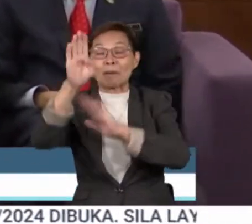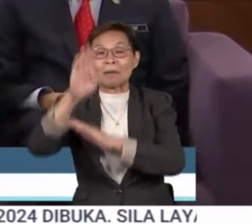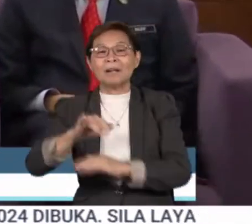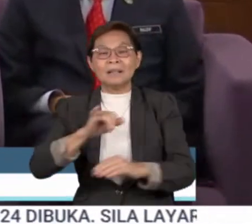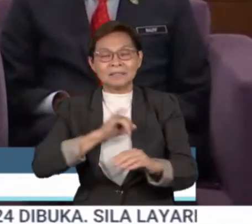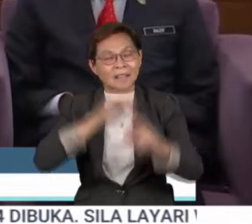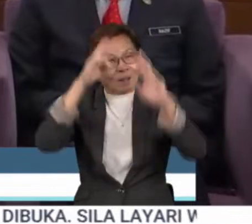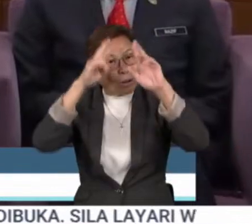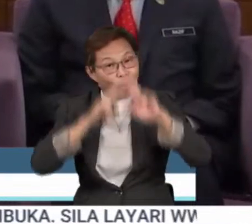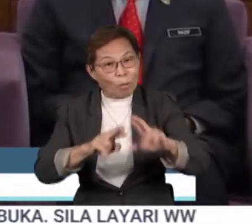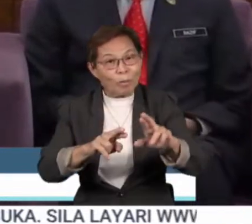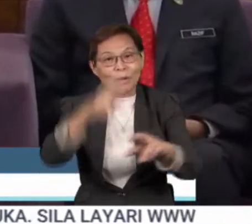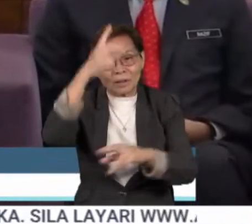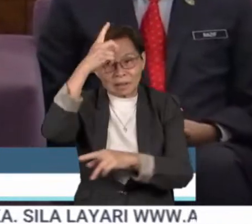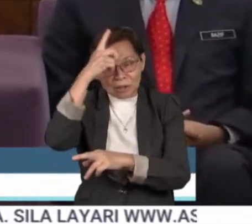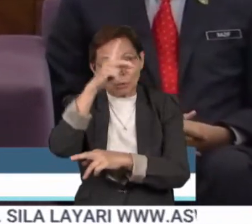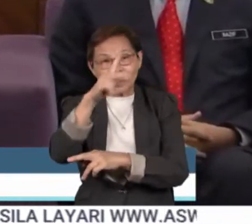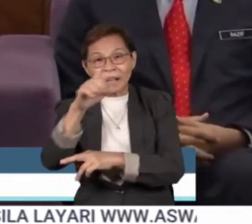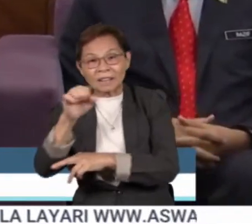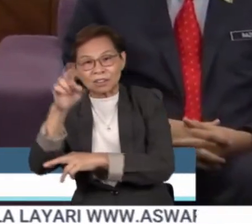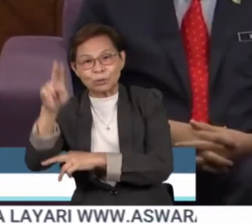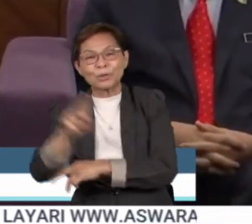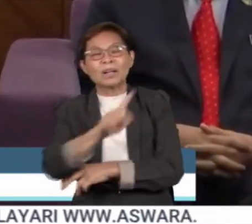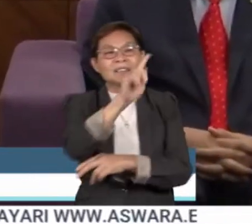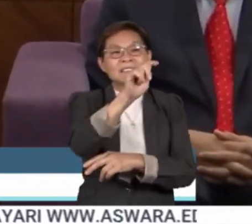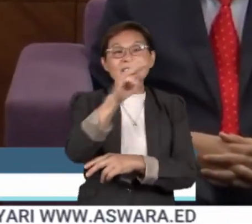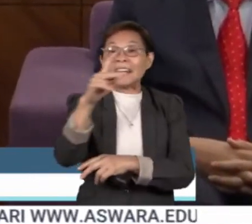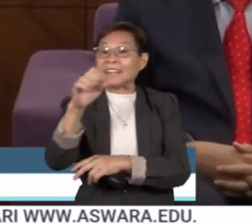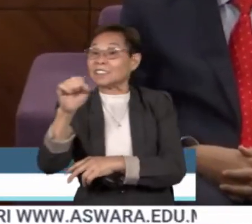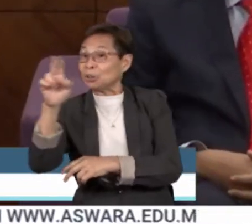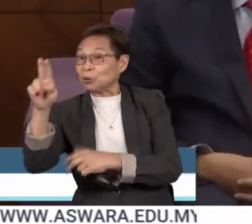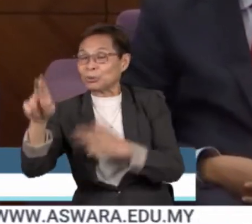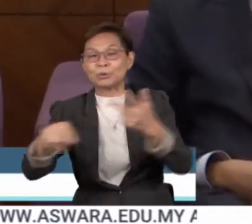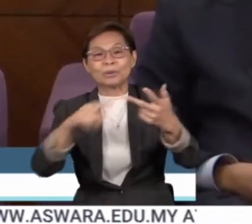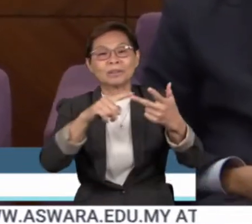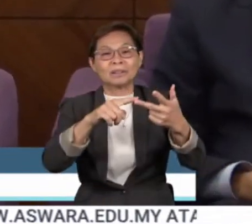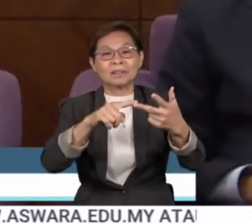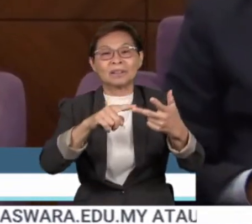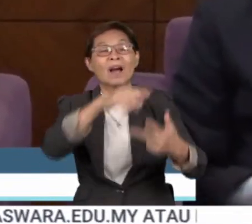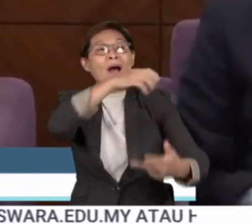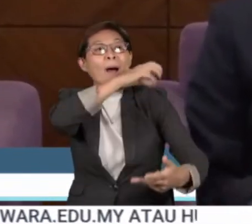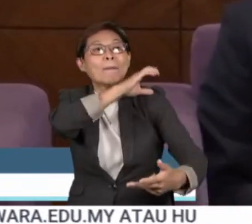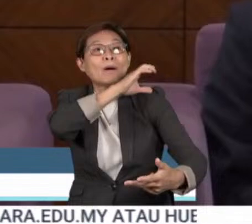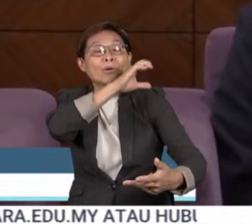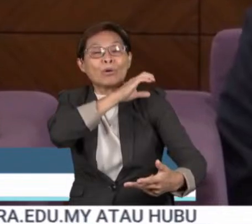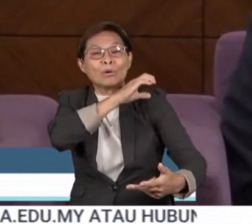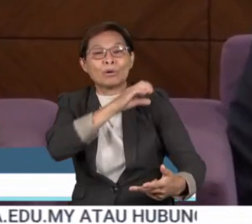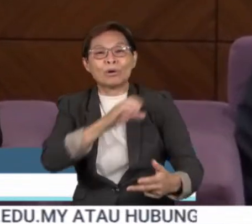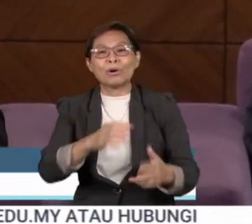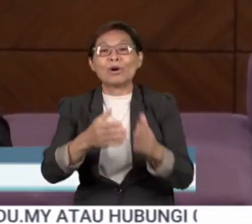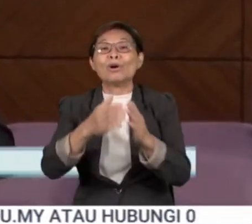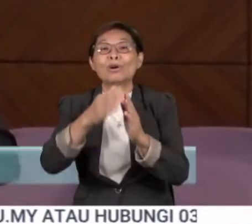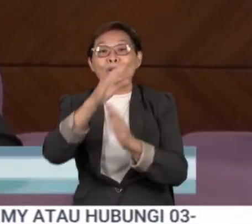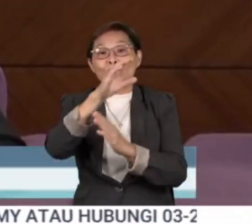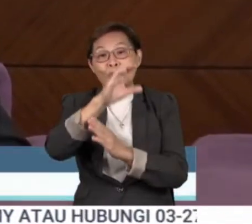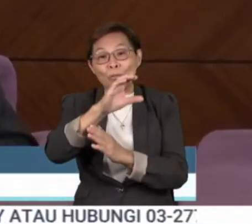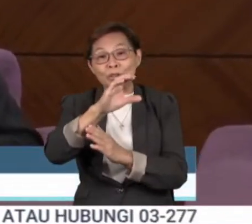saya hormati Datuk KSU, Datuk TKSU, seterusnya pengerusi Suruhanjaya Tenaga dan